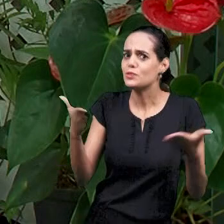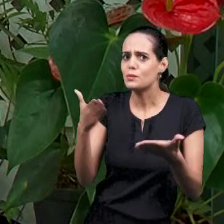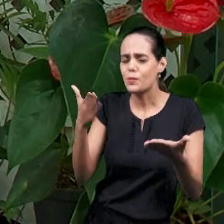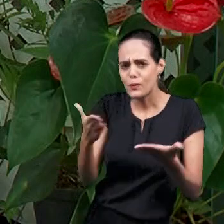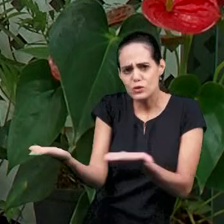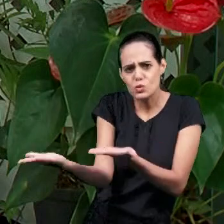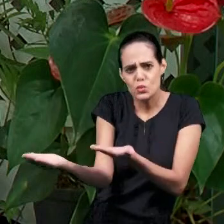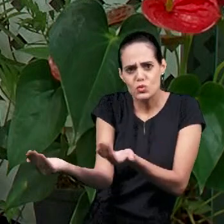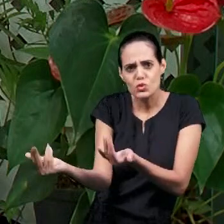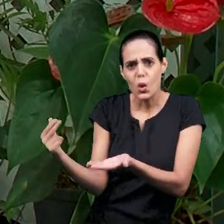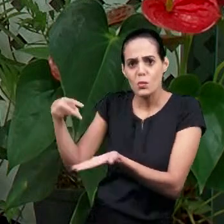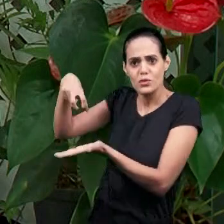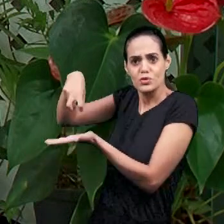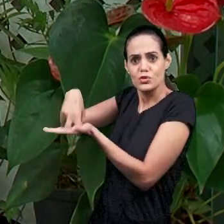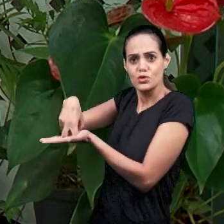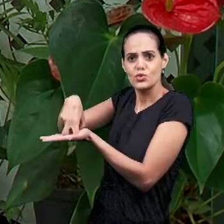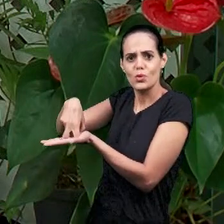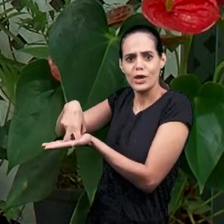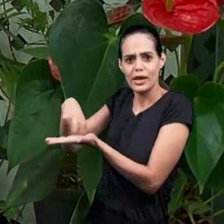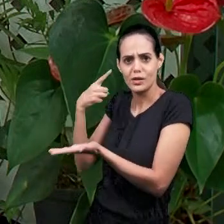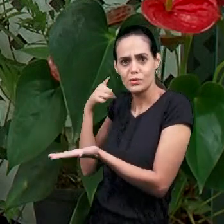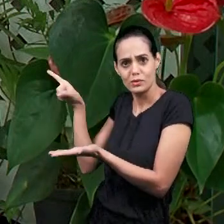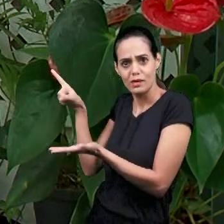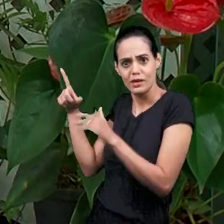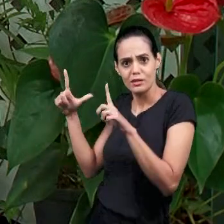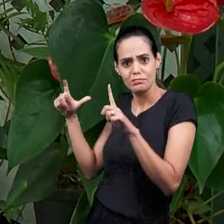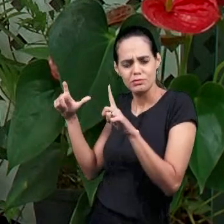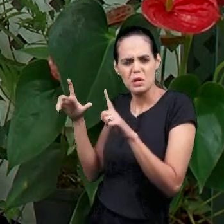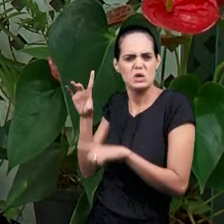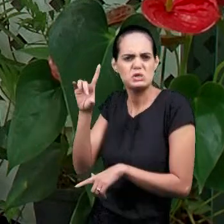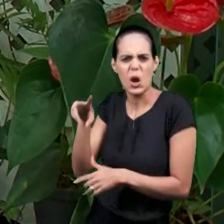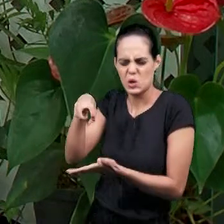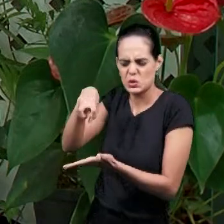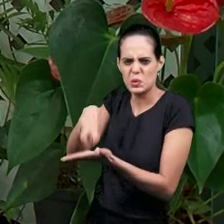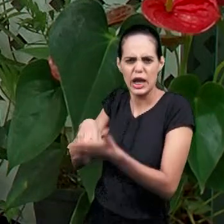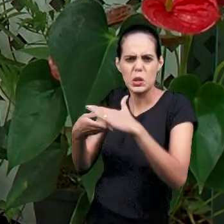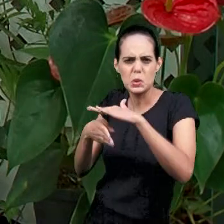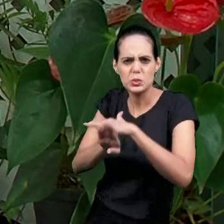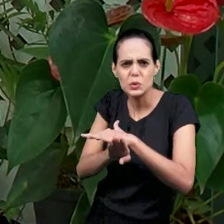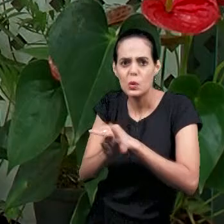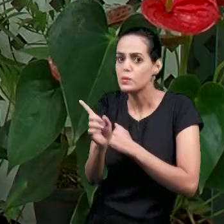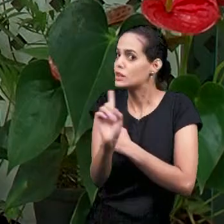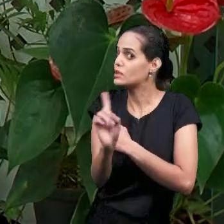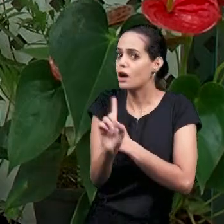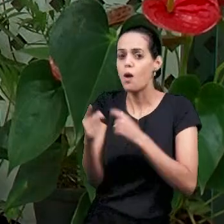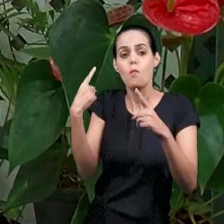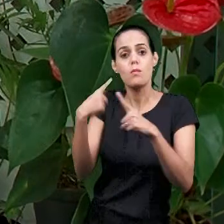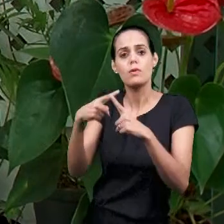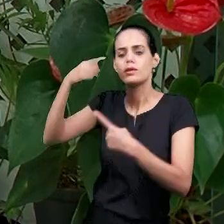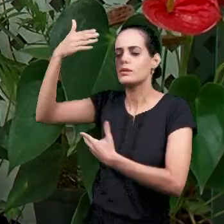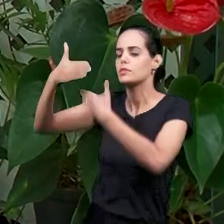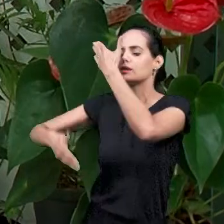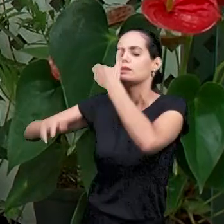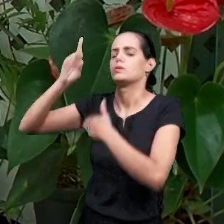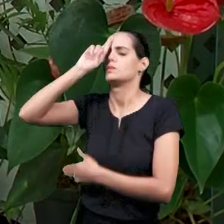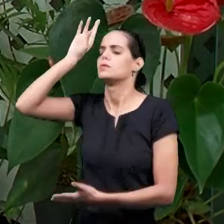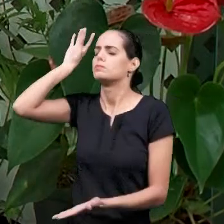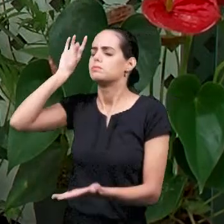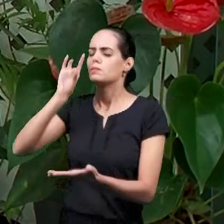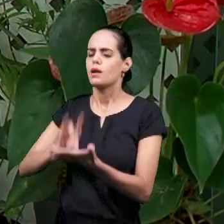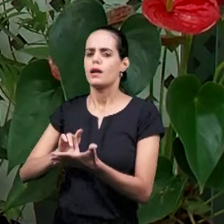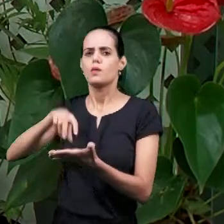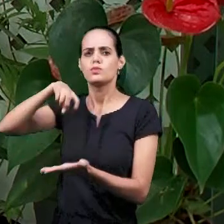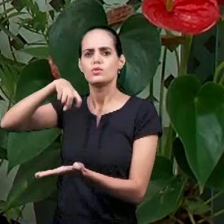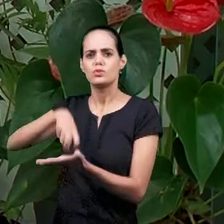c'est rare dans le monde d'aujourd'hui. Un jeune homme à genoux. Il, il était à genoux parce qu'il était